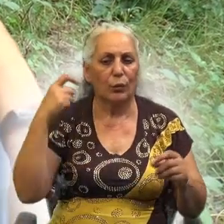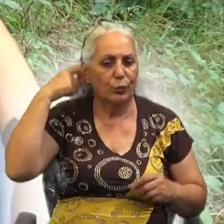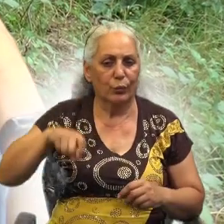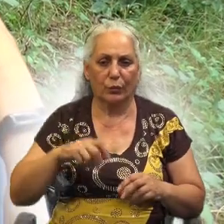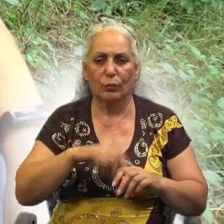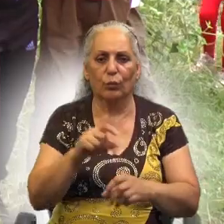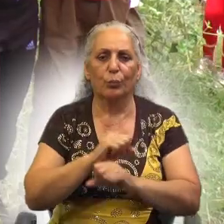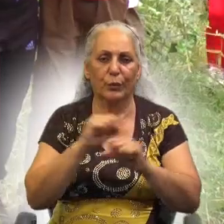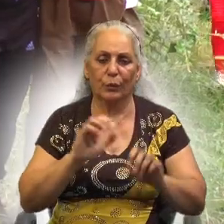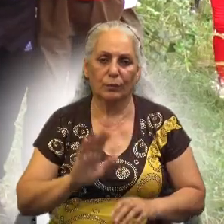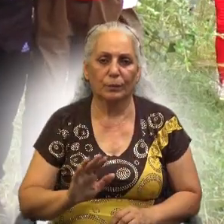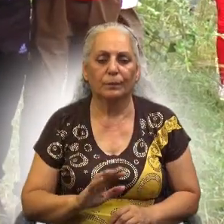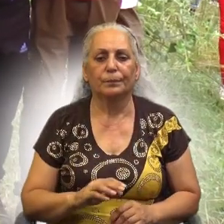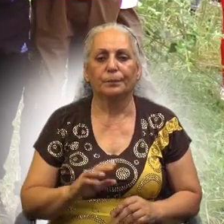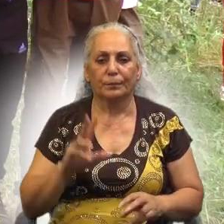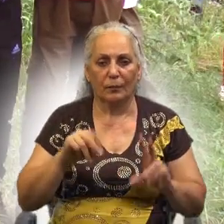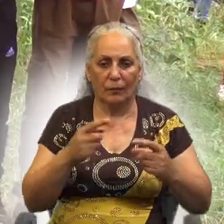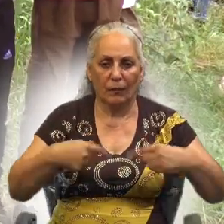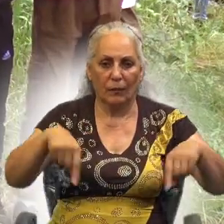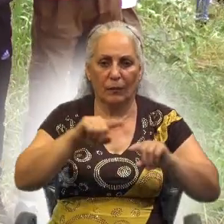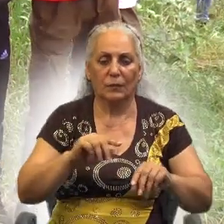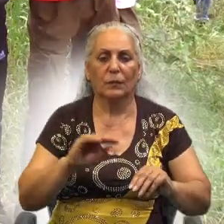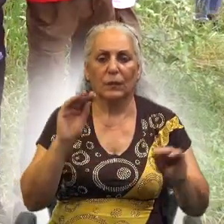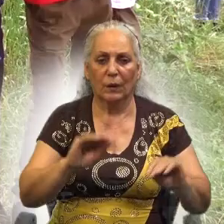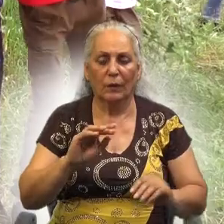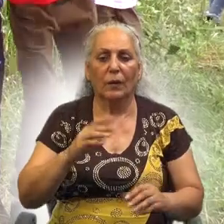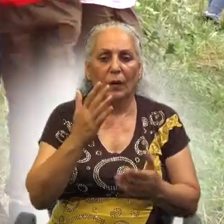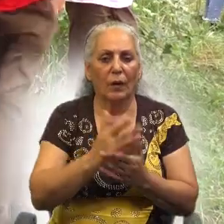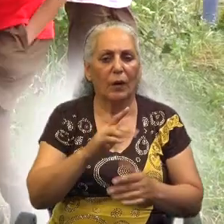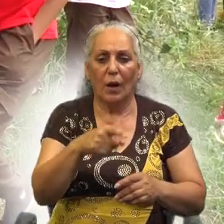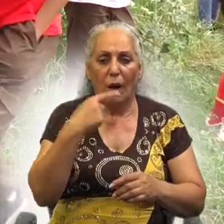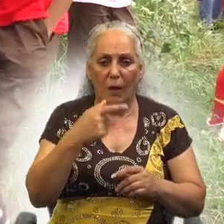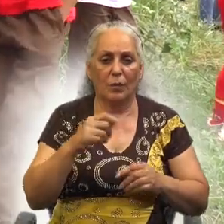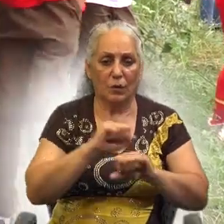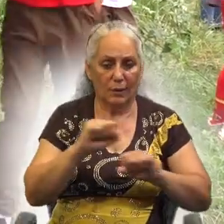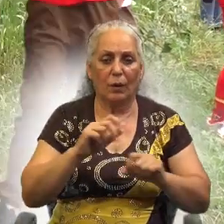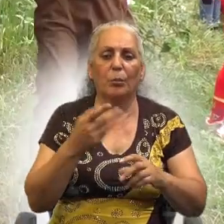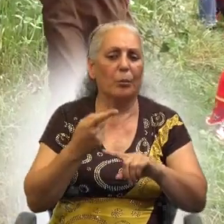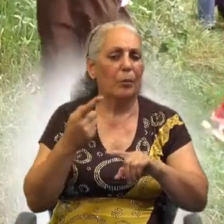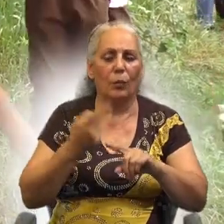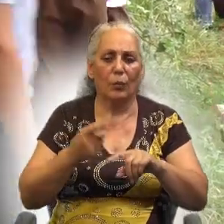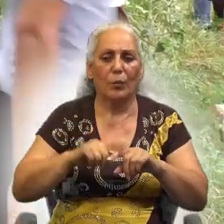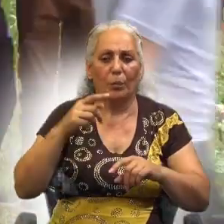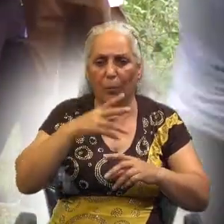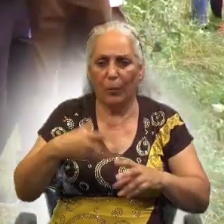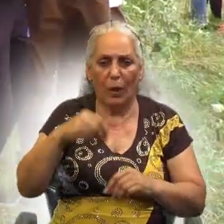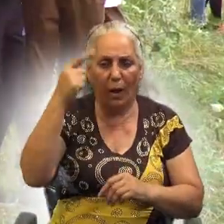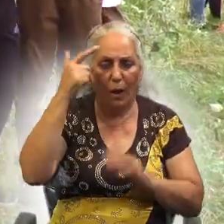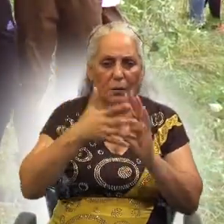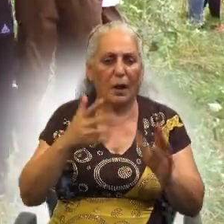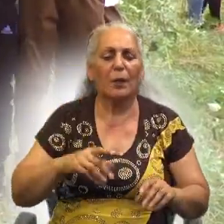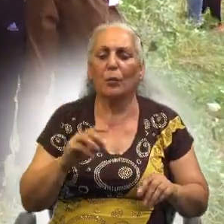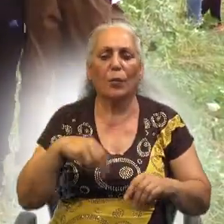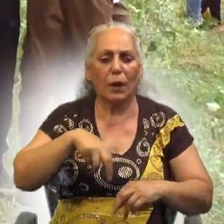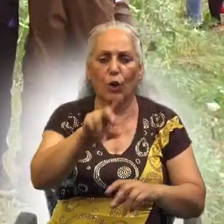ընկերներին, իմ շրջապատին։ Եթե տարածքը նշագրված է, չպետք է այնտեղ գնալ, ինչ ուզում է լինի, նույնիսկ եթե մայր ընկերը կամ